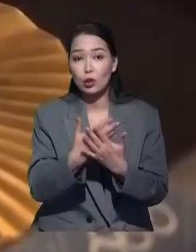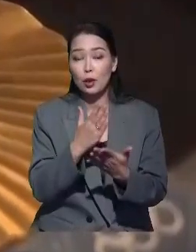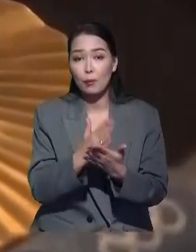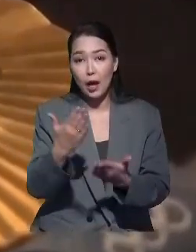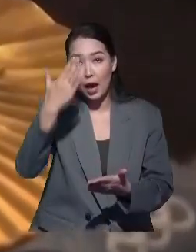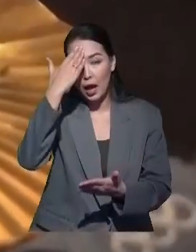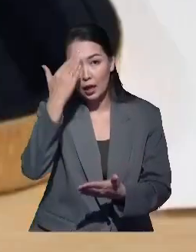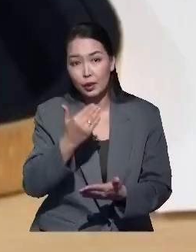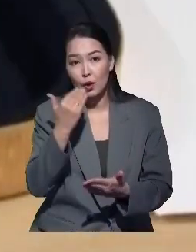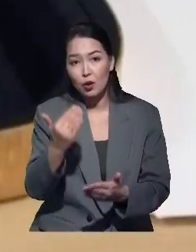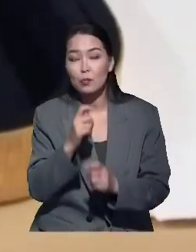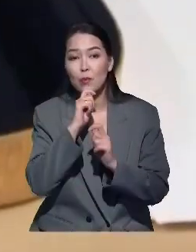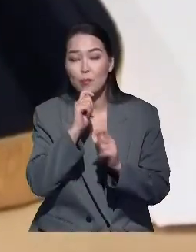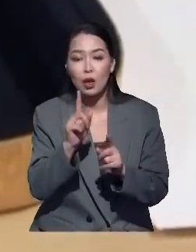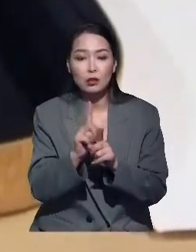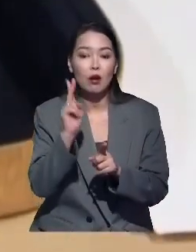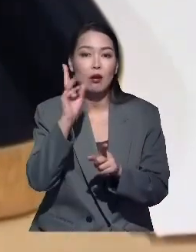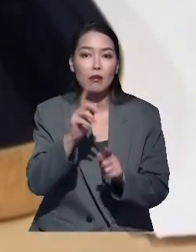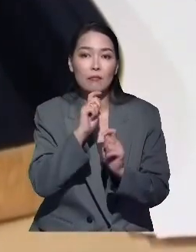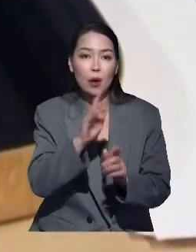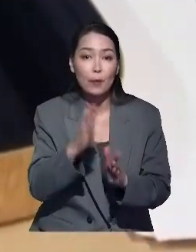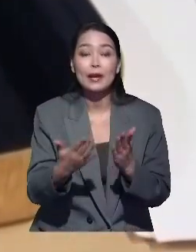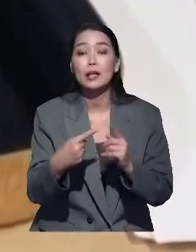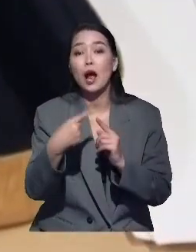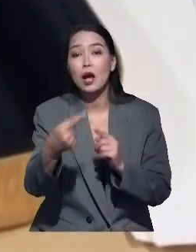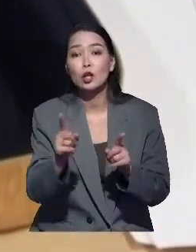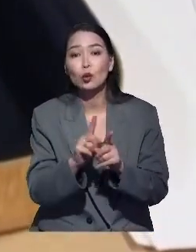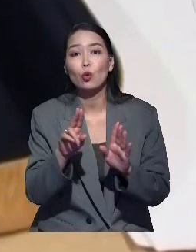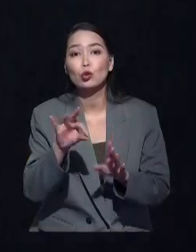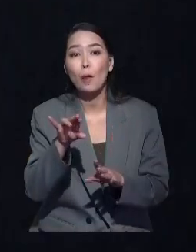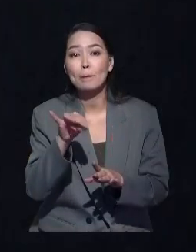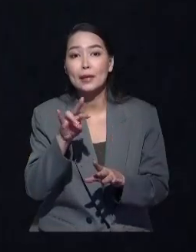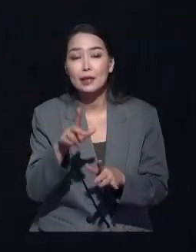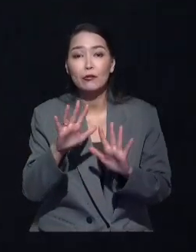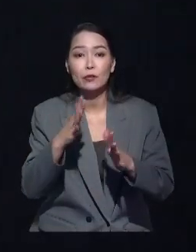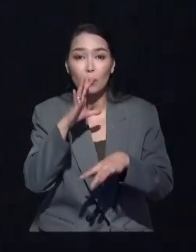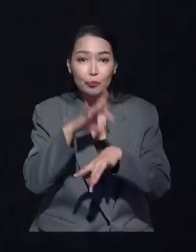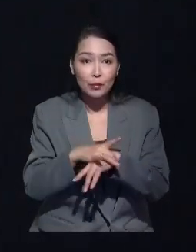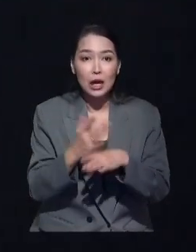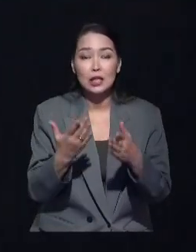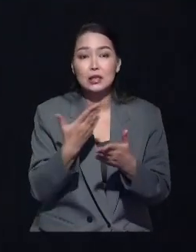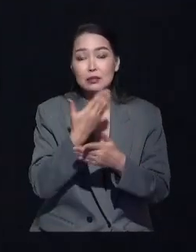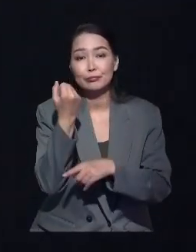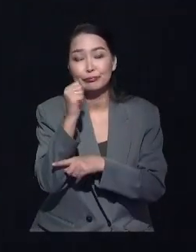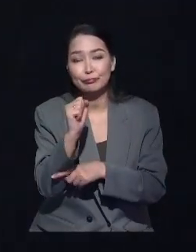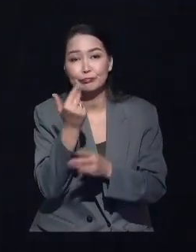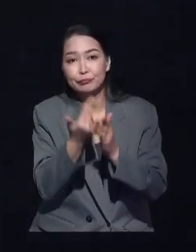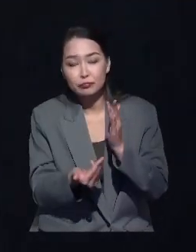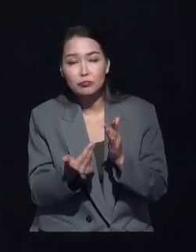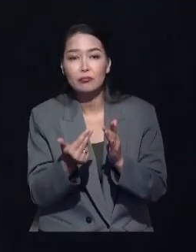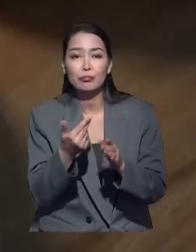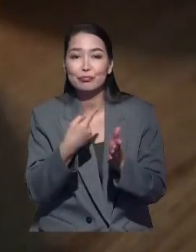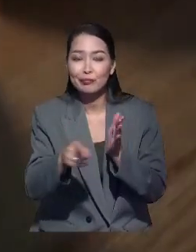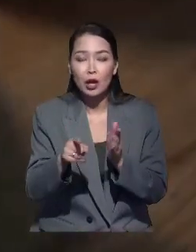әкімдік тарапынан берілетін баспананы қосыңыз. Егер алда-жалда допинг дауына ілініп жеңісін жоққа шығарса, сыйақыны қайтармайды. Оны бұған дейін